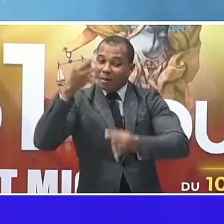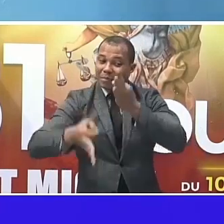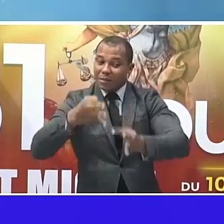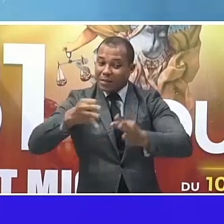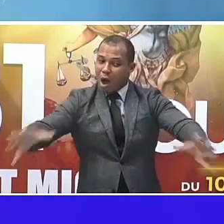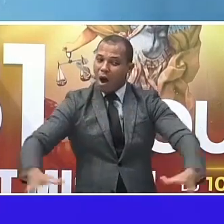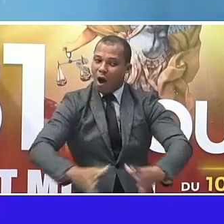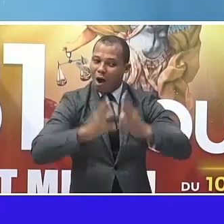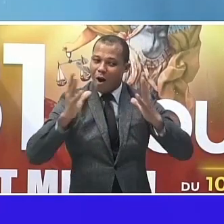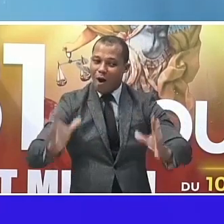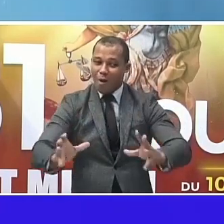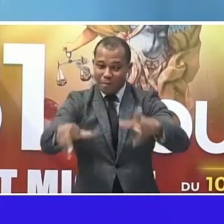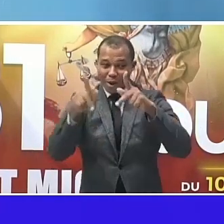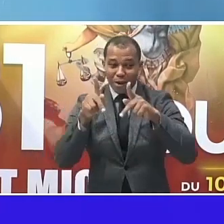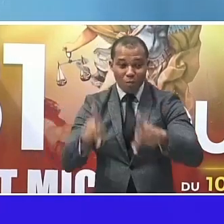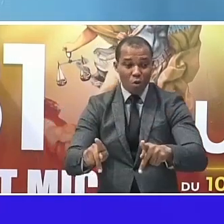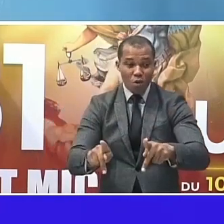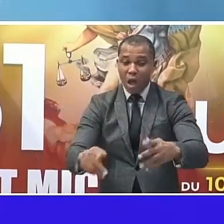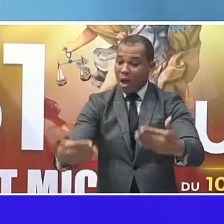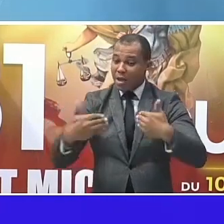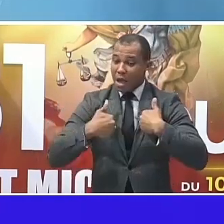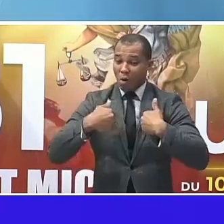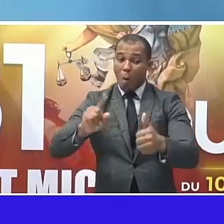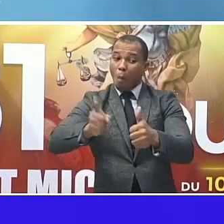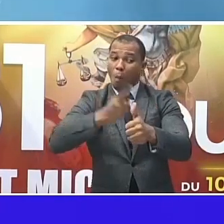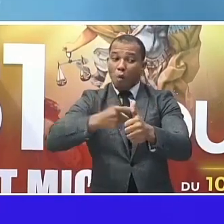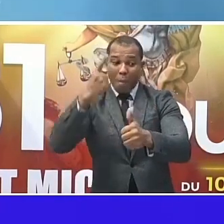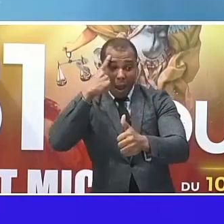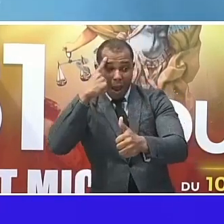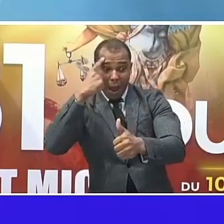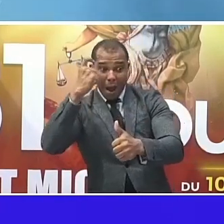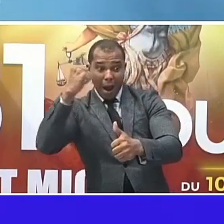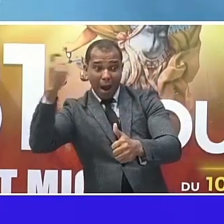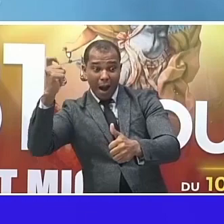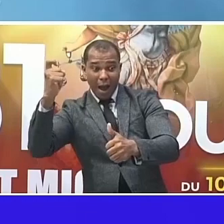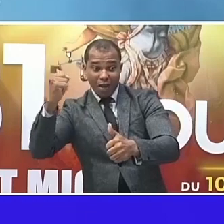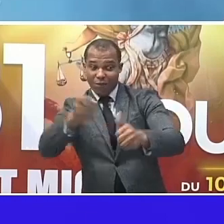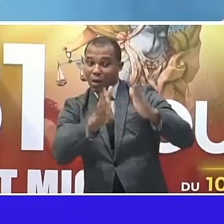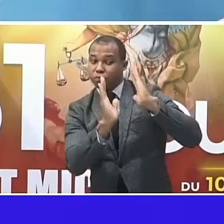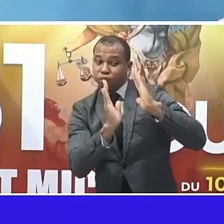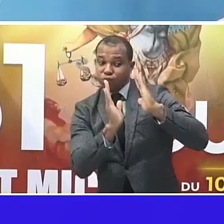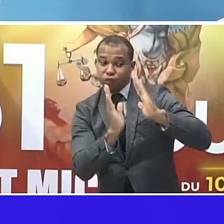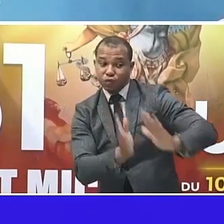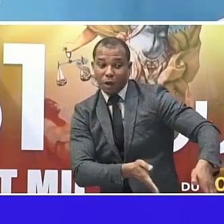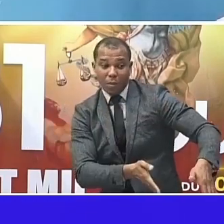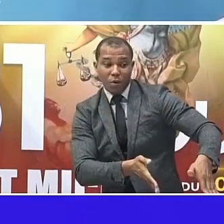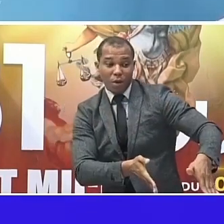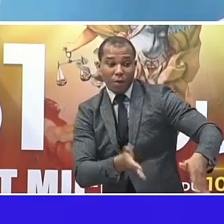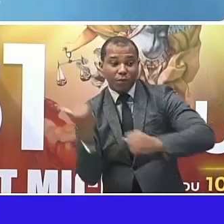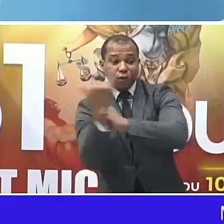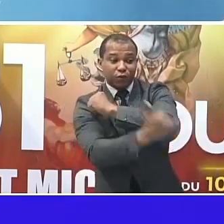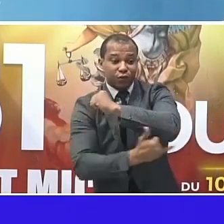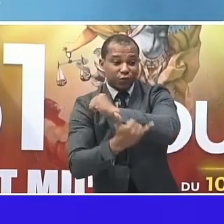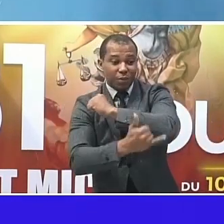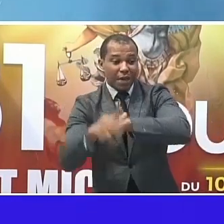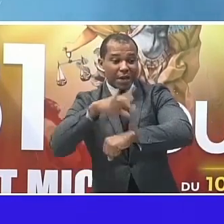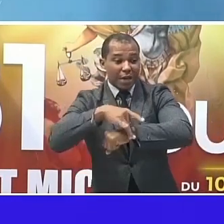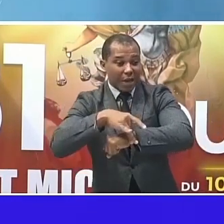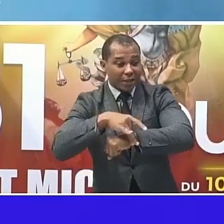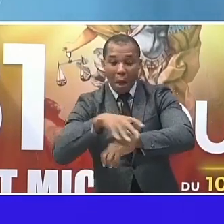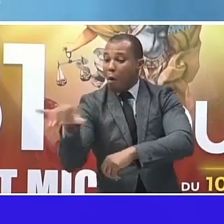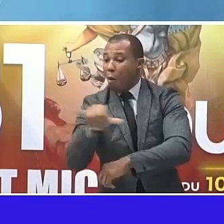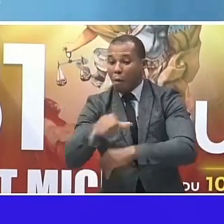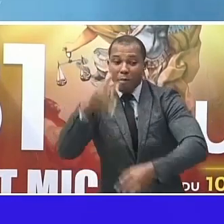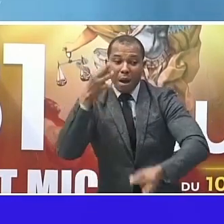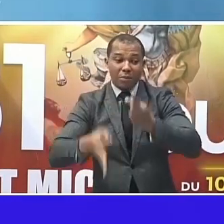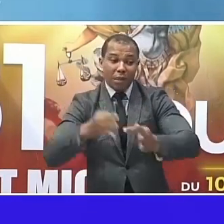monde gagne comme premier rêve pour yo abandonner Tessa, même si y a en pile monde